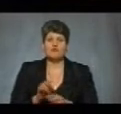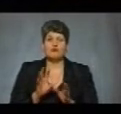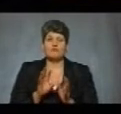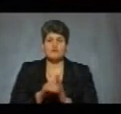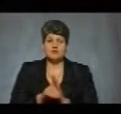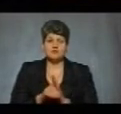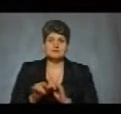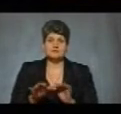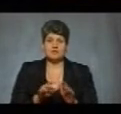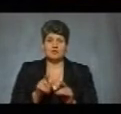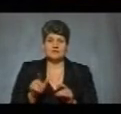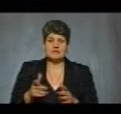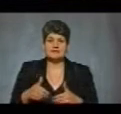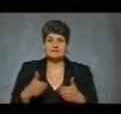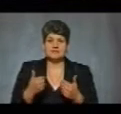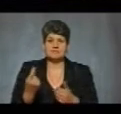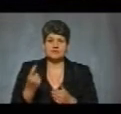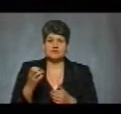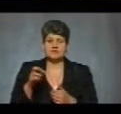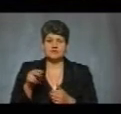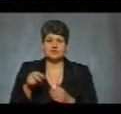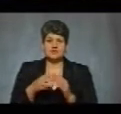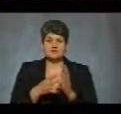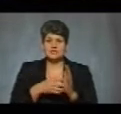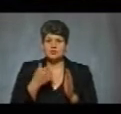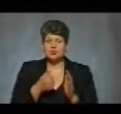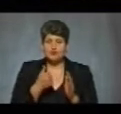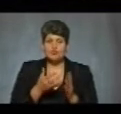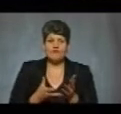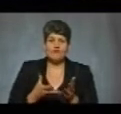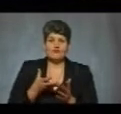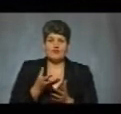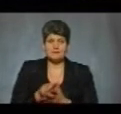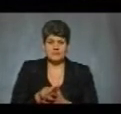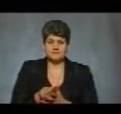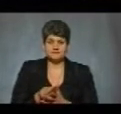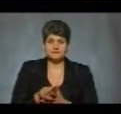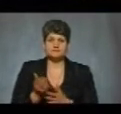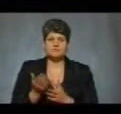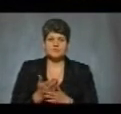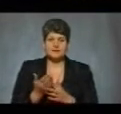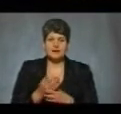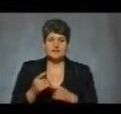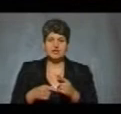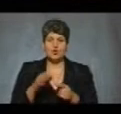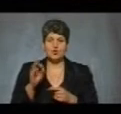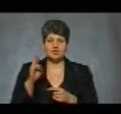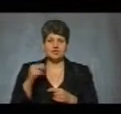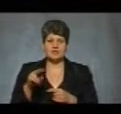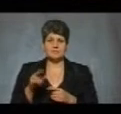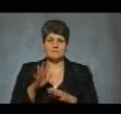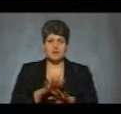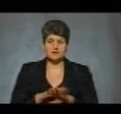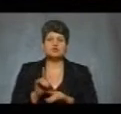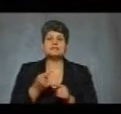механізм для людей, які звертаються з 1 січня 2019 року, виплати субсидії через Ощадбанк. Що